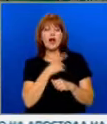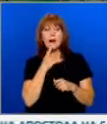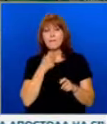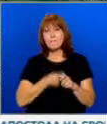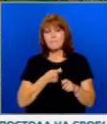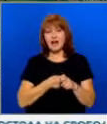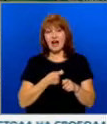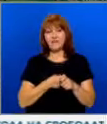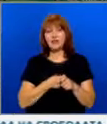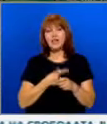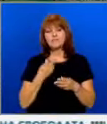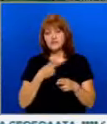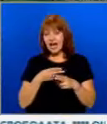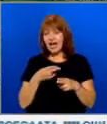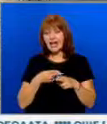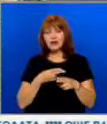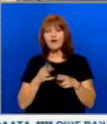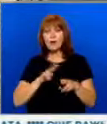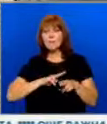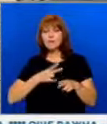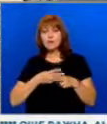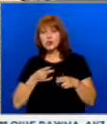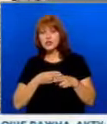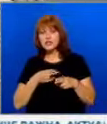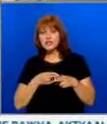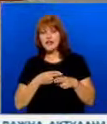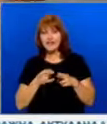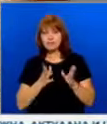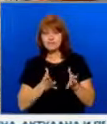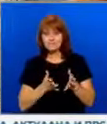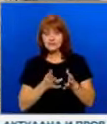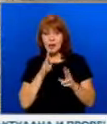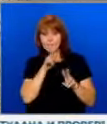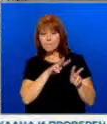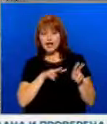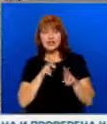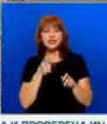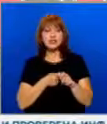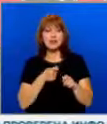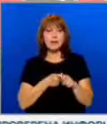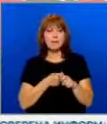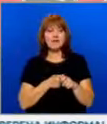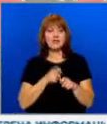извършва по-чести прегледи и профилактика на подвижния си състав. Прегледите ще се извършват в